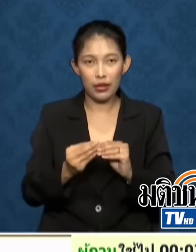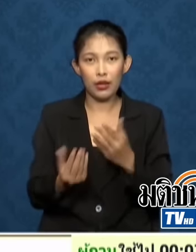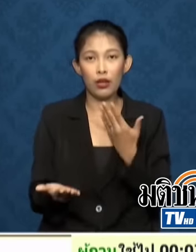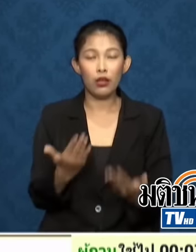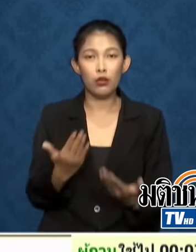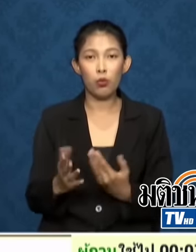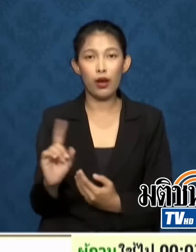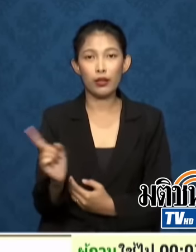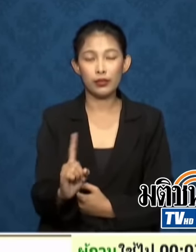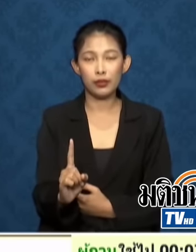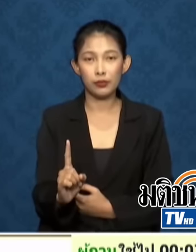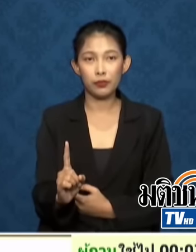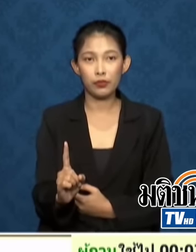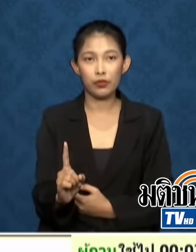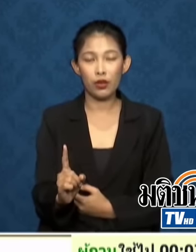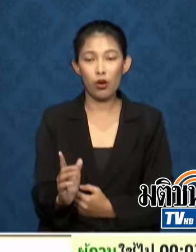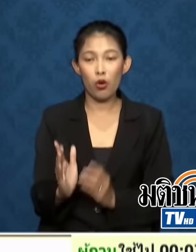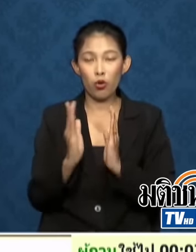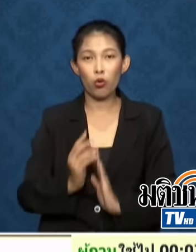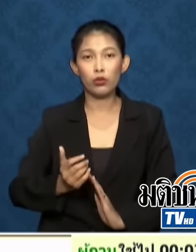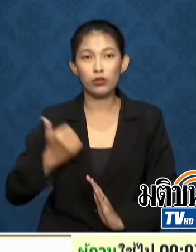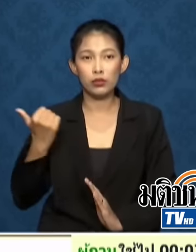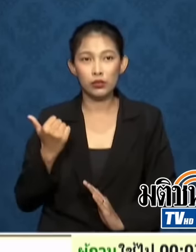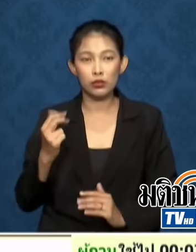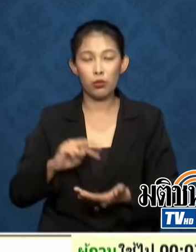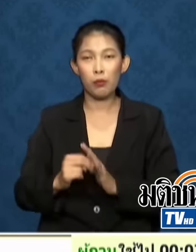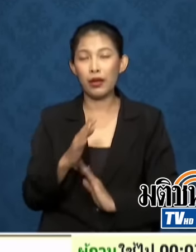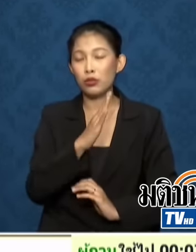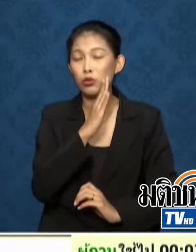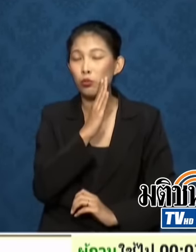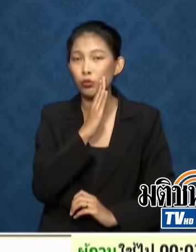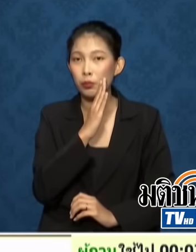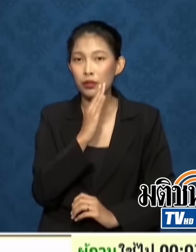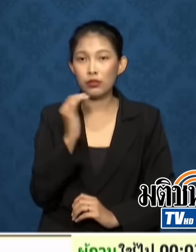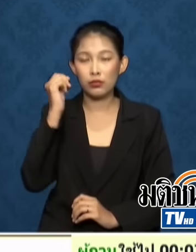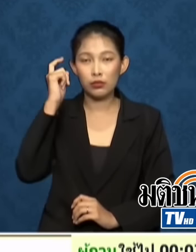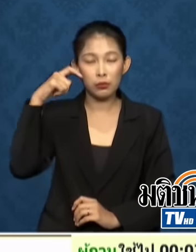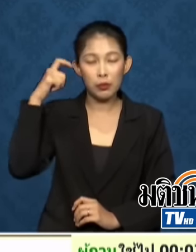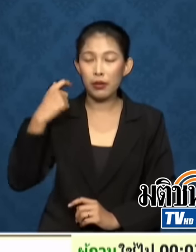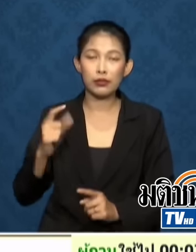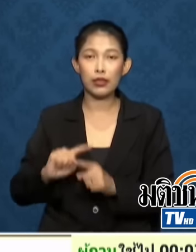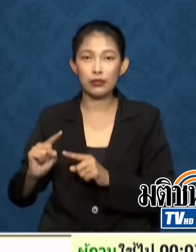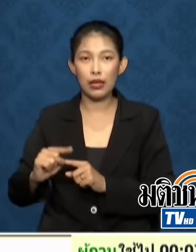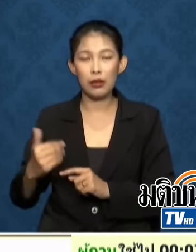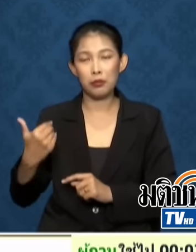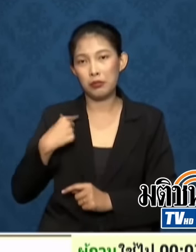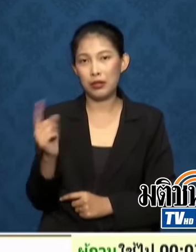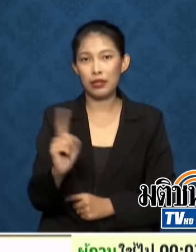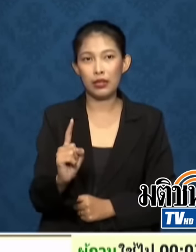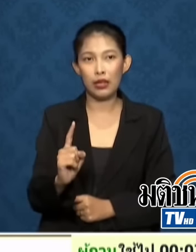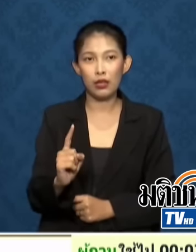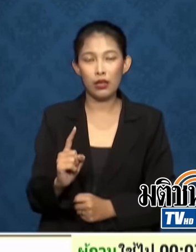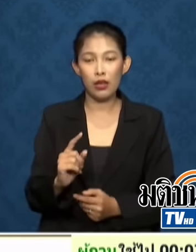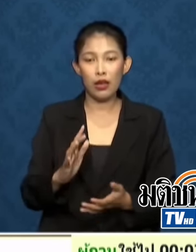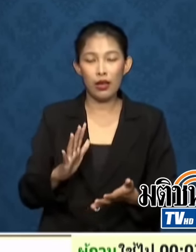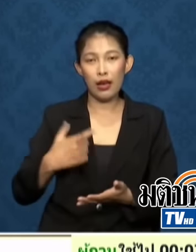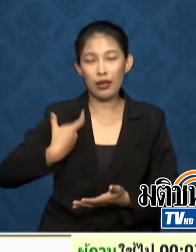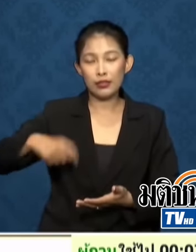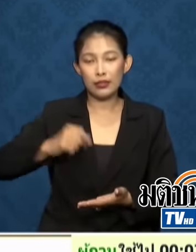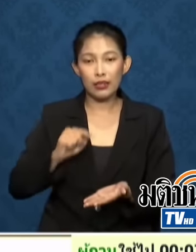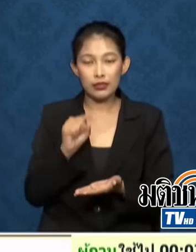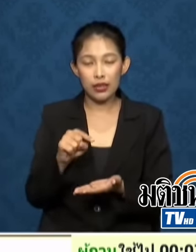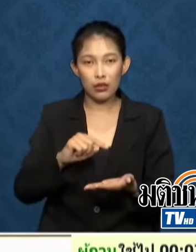ดงบุคคลอื่นในกรณีต่างด้าวเราพบว่าจำนวนมากหมายขังไม่มีเลขบัตรประชาช